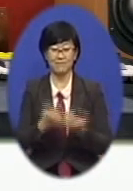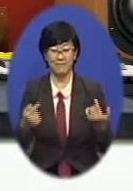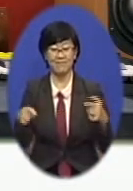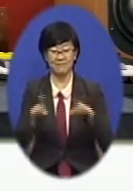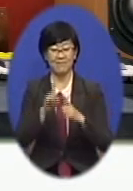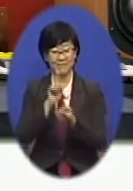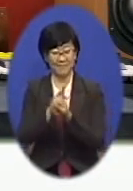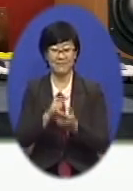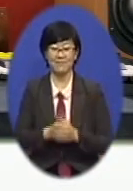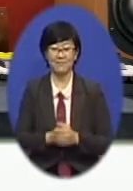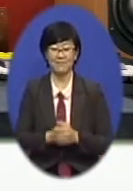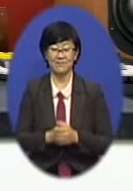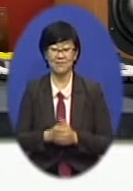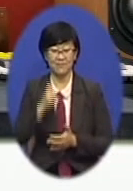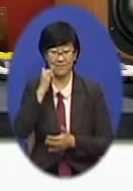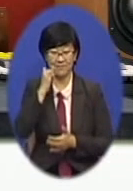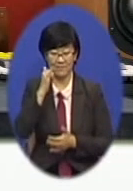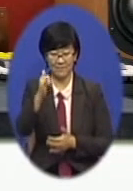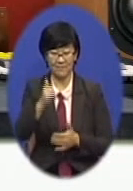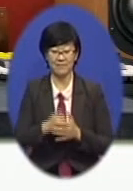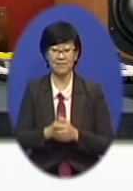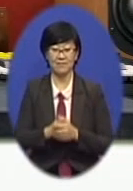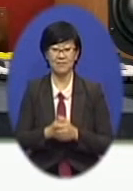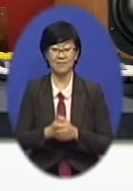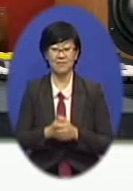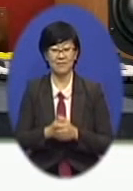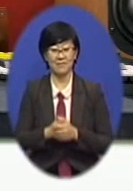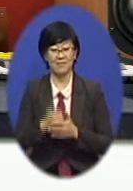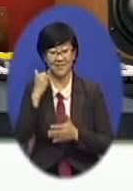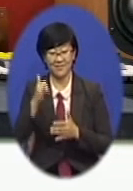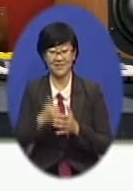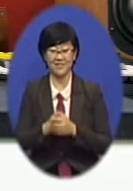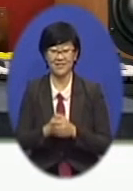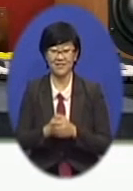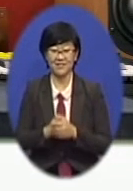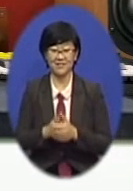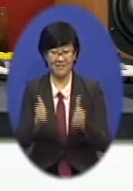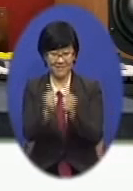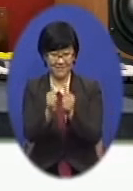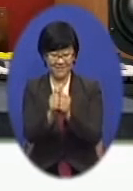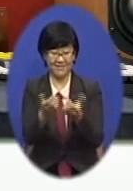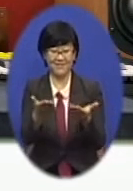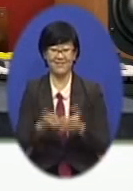네. 만나보도록 하겠습니다. 여보세요? 네, 여보세요? 네,